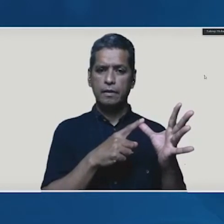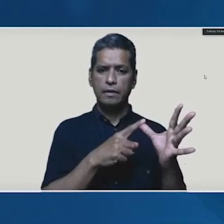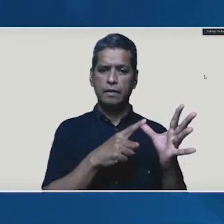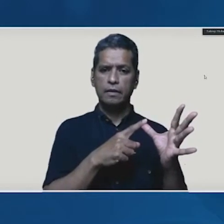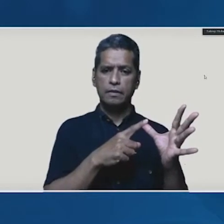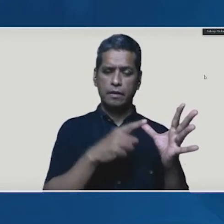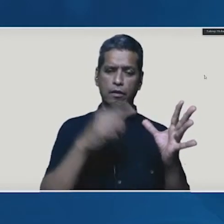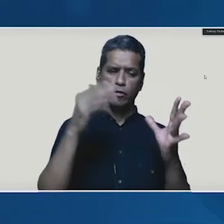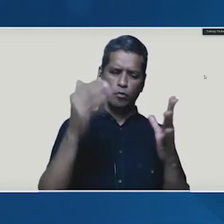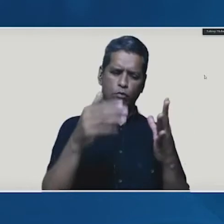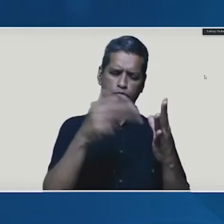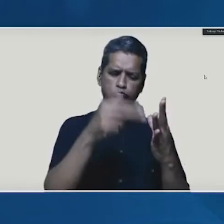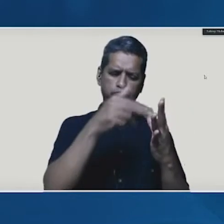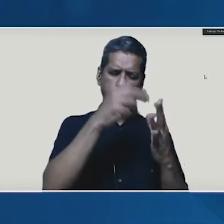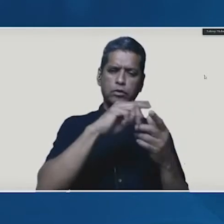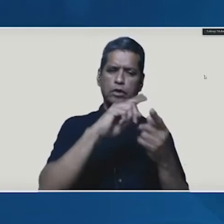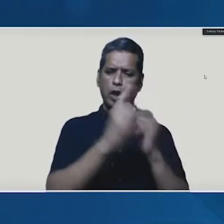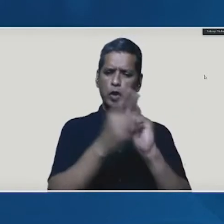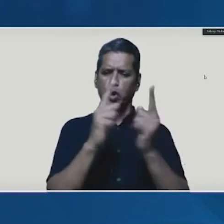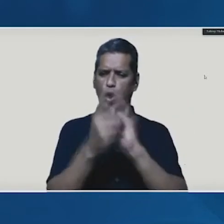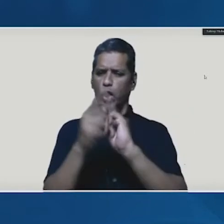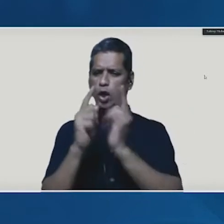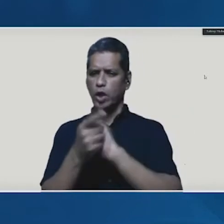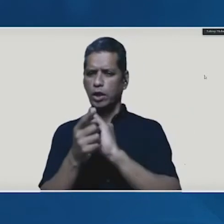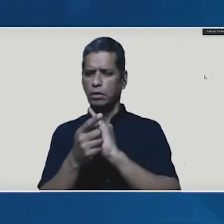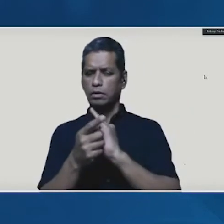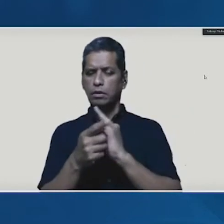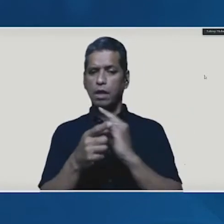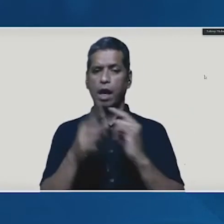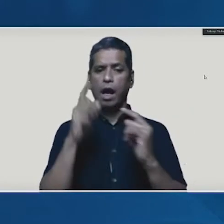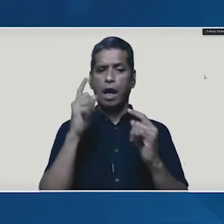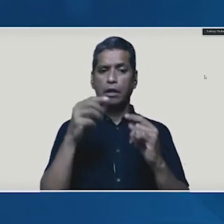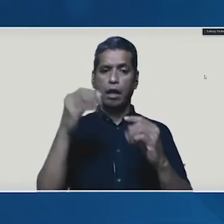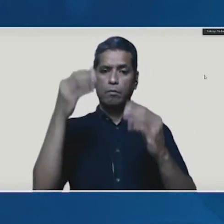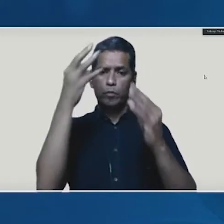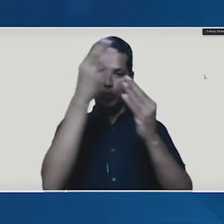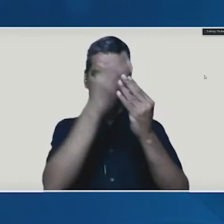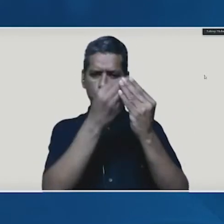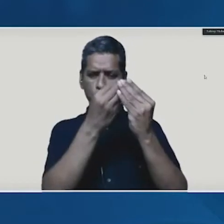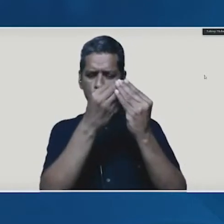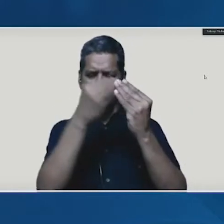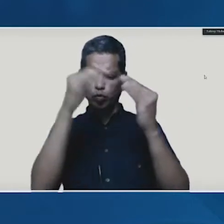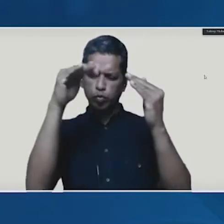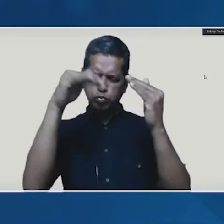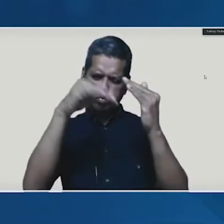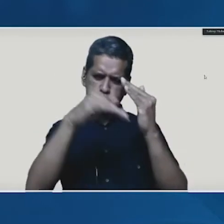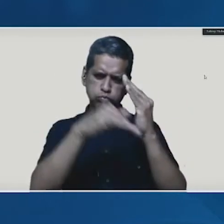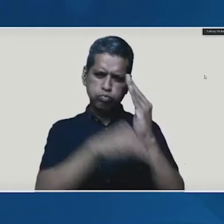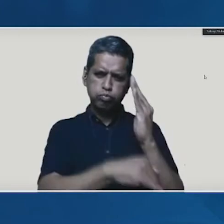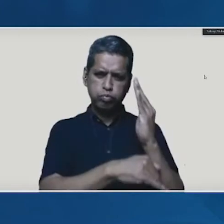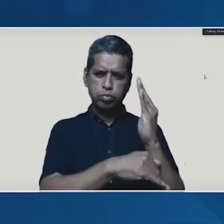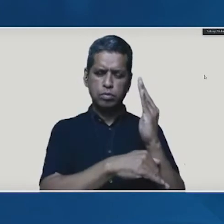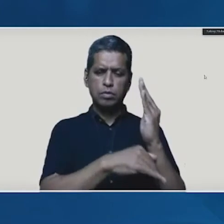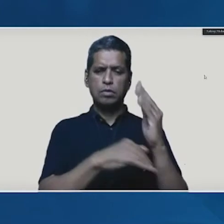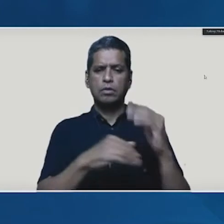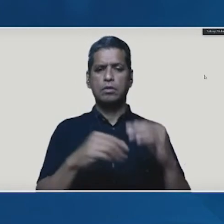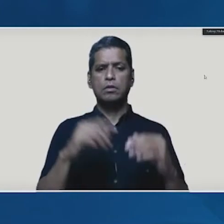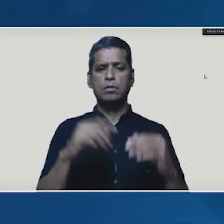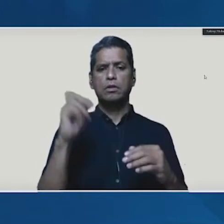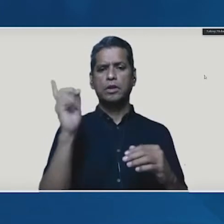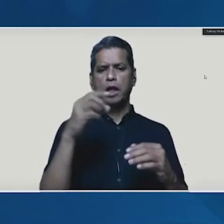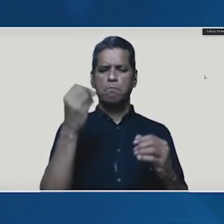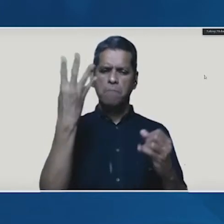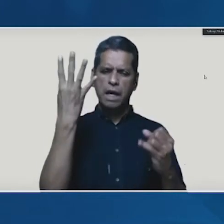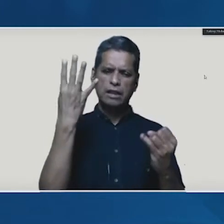silih berganti tapi ada penurunan kualitas moral dari emas besi